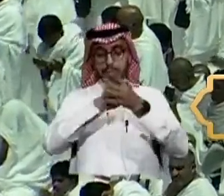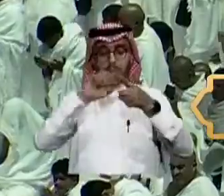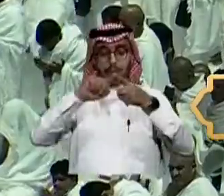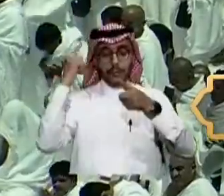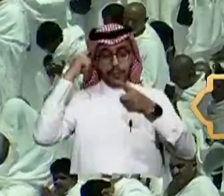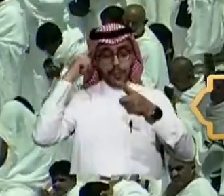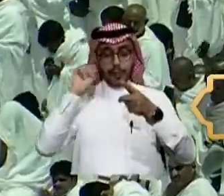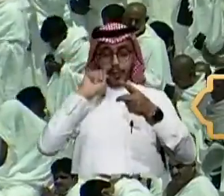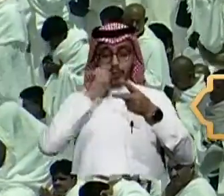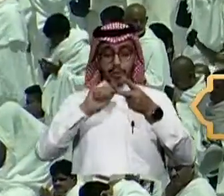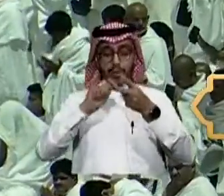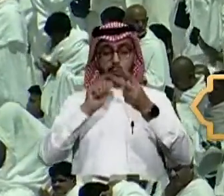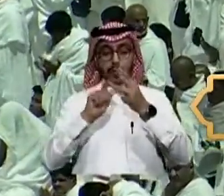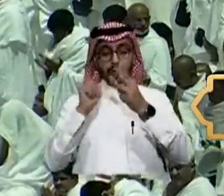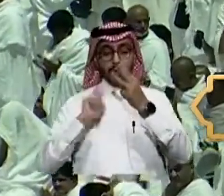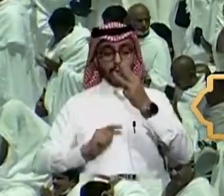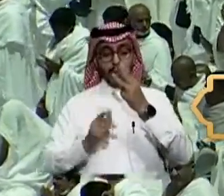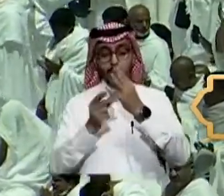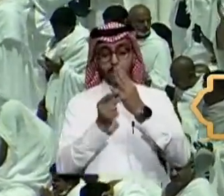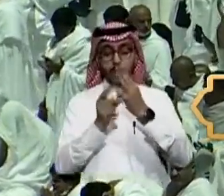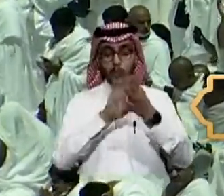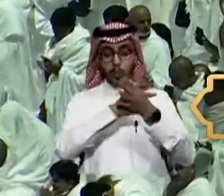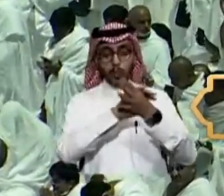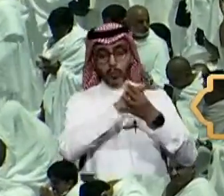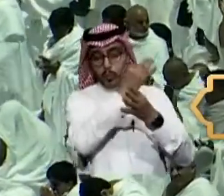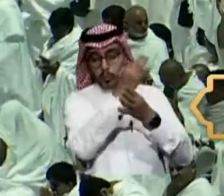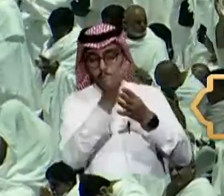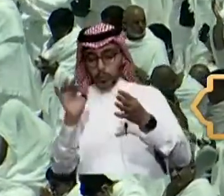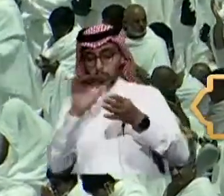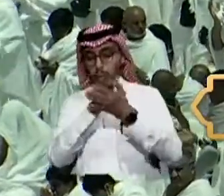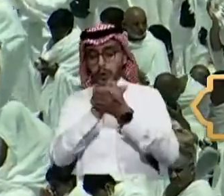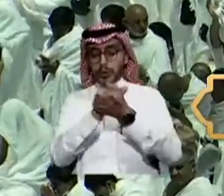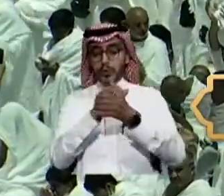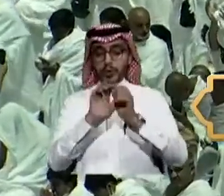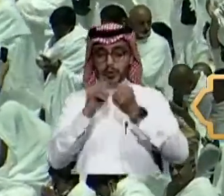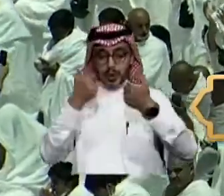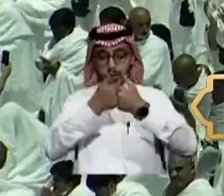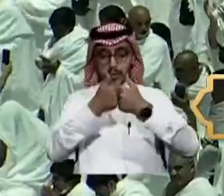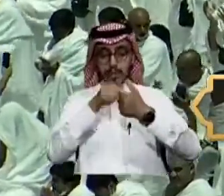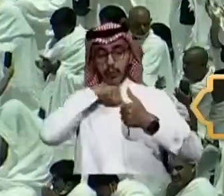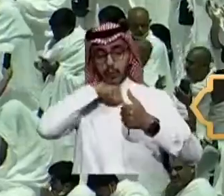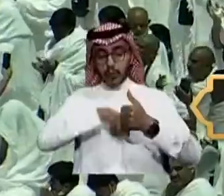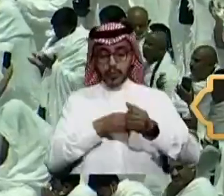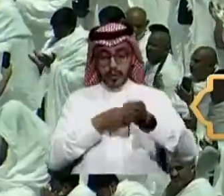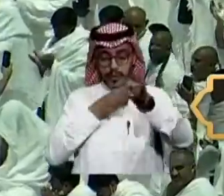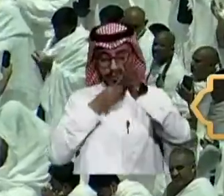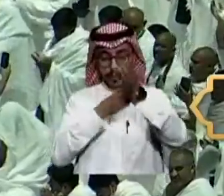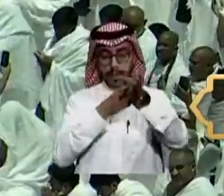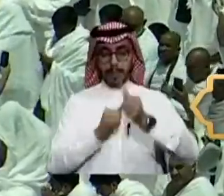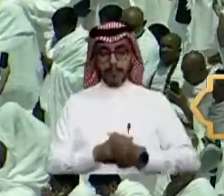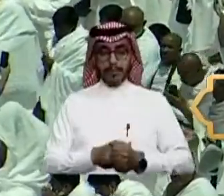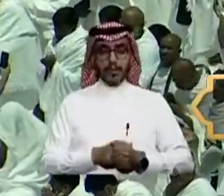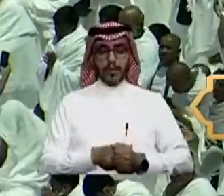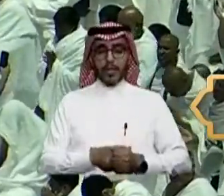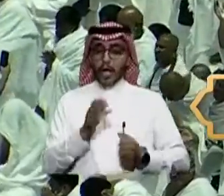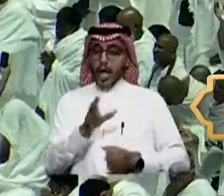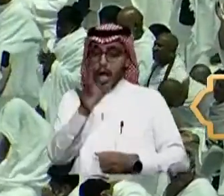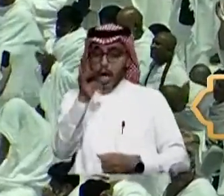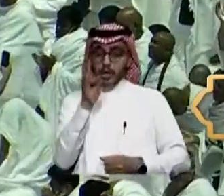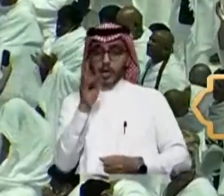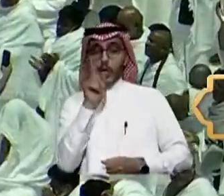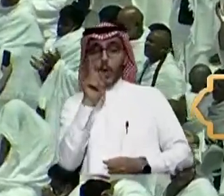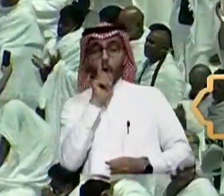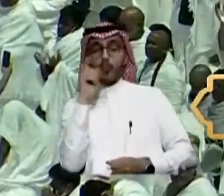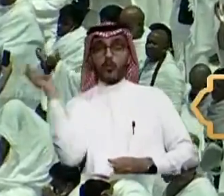ابي بكر وعمر وعثمان وعلي وعن سائر الال والصحابه والتابعين وعن ازواجه